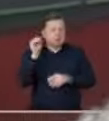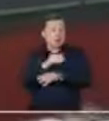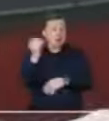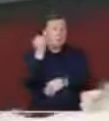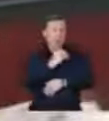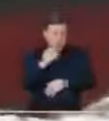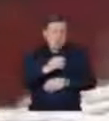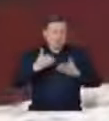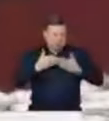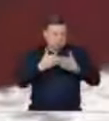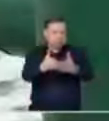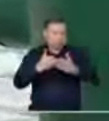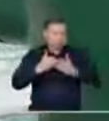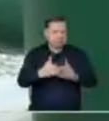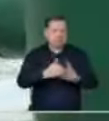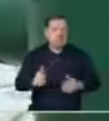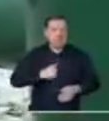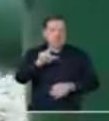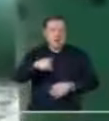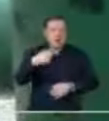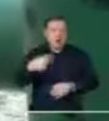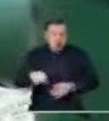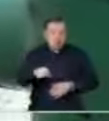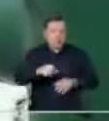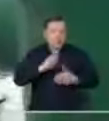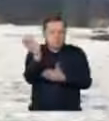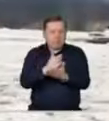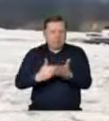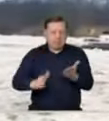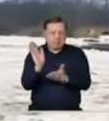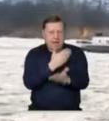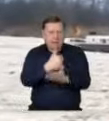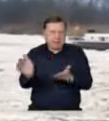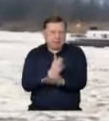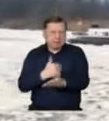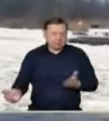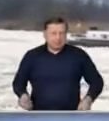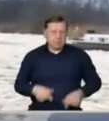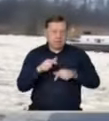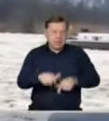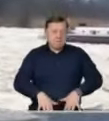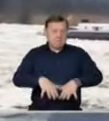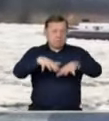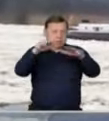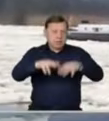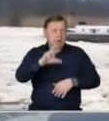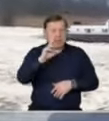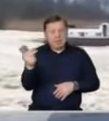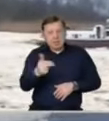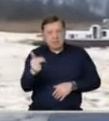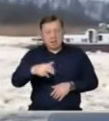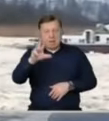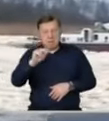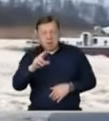Jednostki napierają w górę rzeki tak, by rozbić lód, zanim dotrze fala z południa. Ta praca nie zakończy się w niedzielę, w poniedziałek, jeśli idzie o